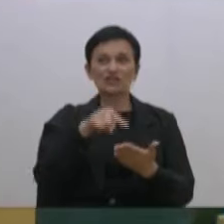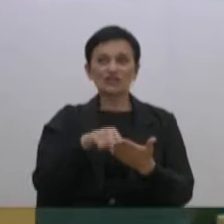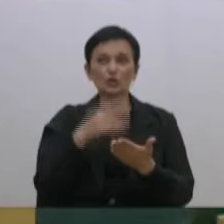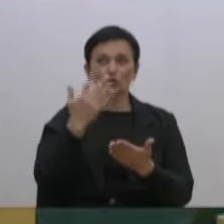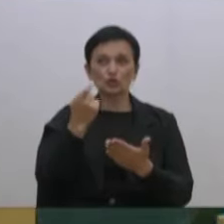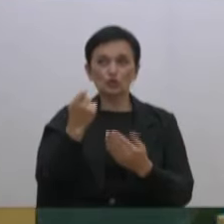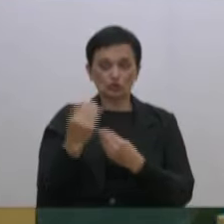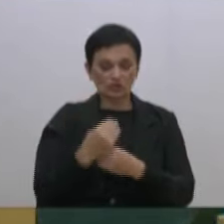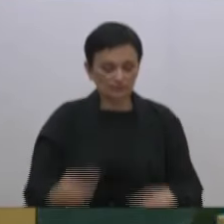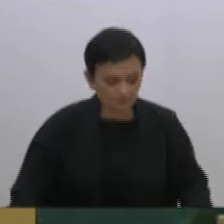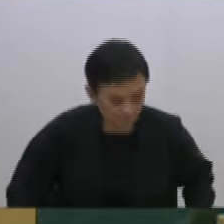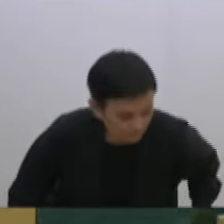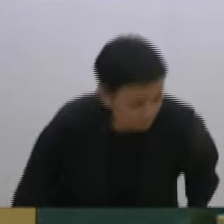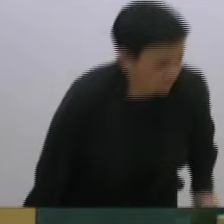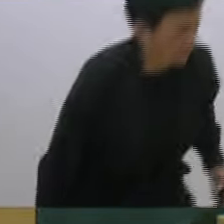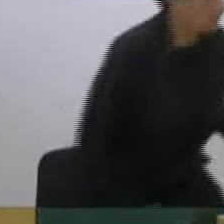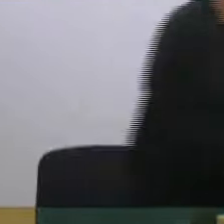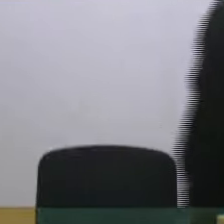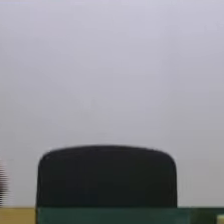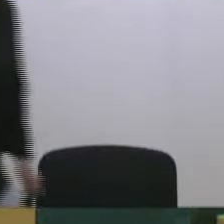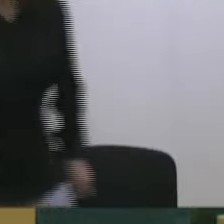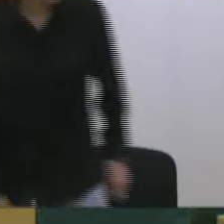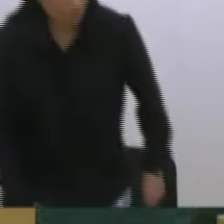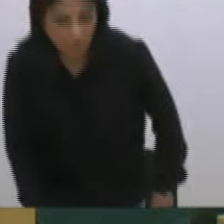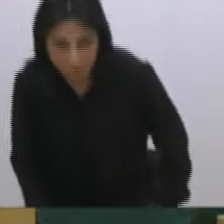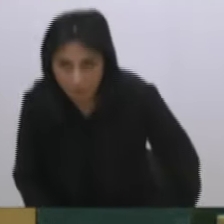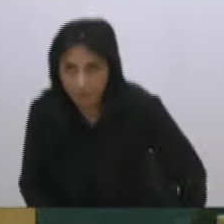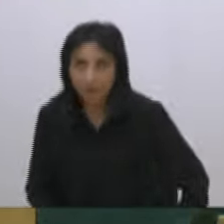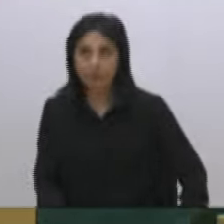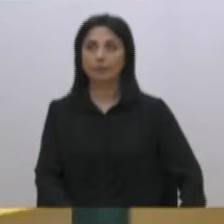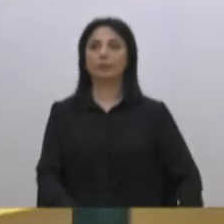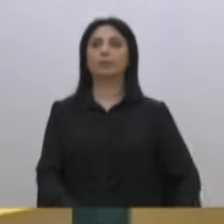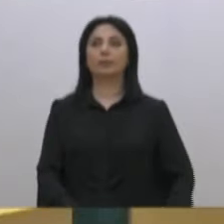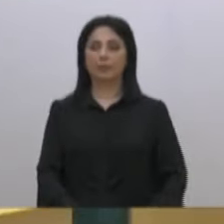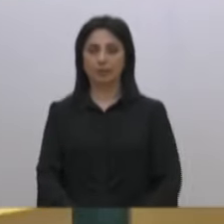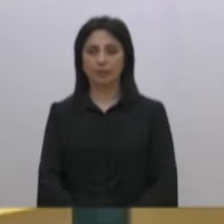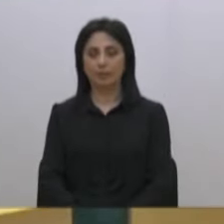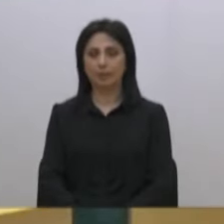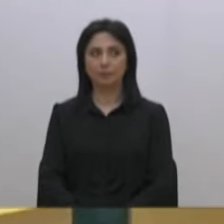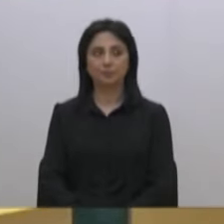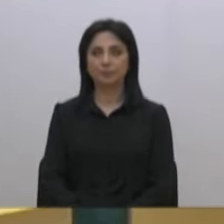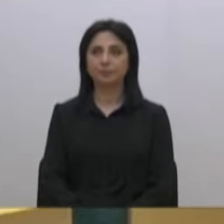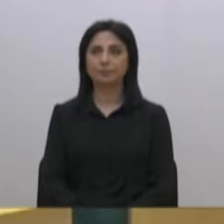დაემატოთ ბატონო 5 წუთი ბატონო შავა ერთი საკითხი რომელსაც არ შემიძლია არ შევეხო